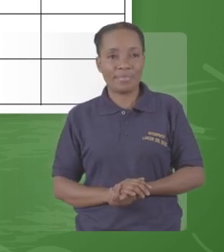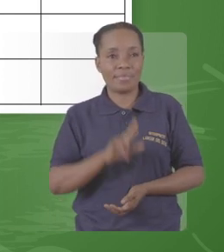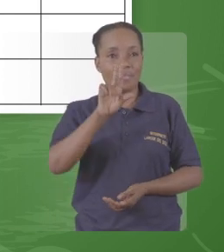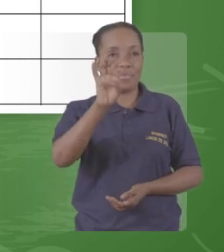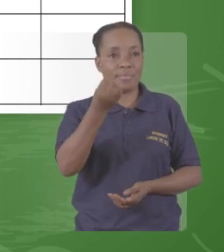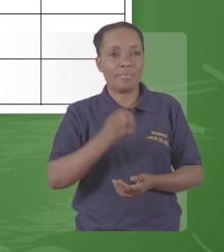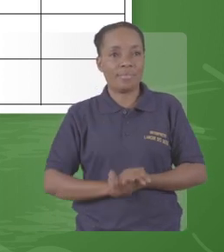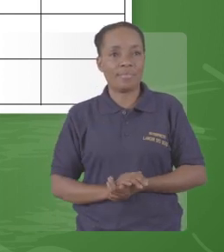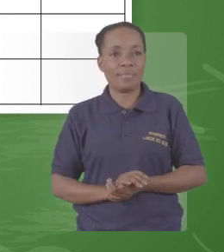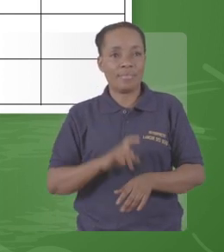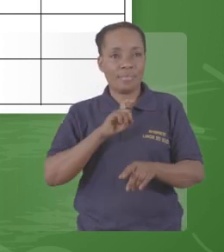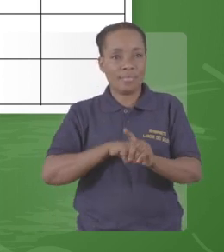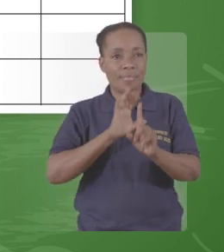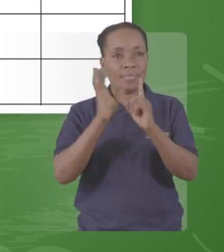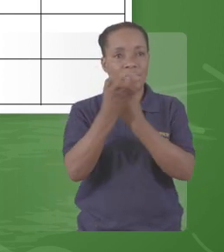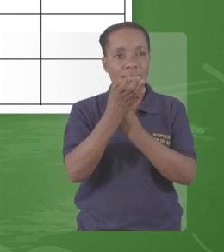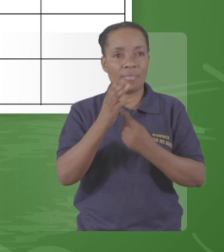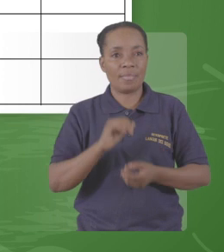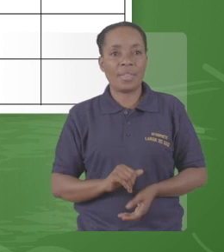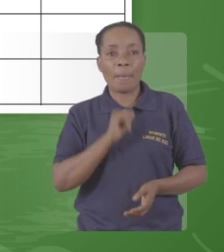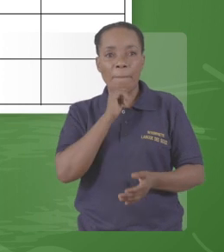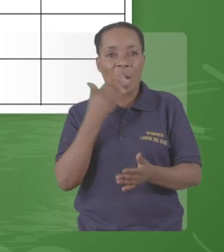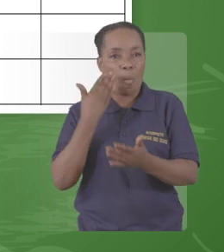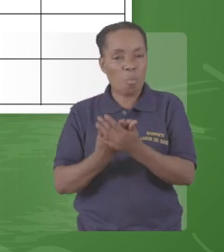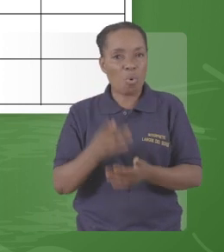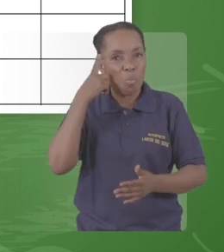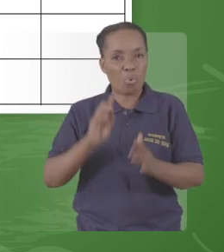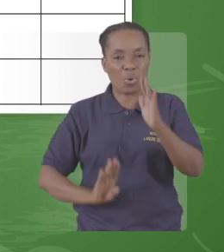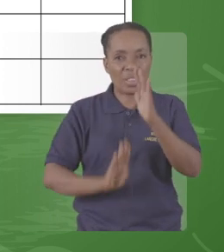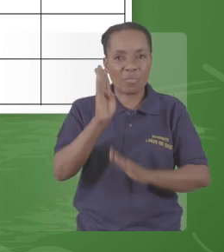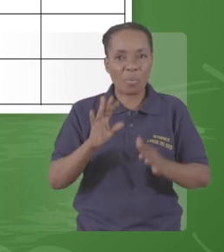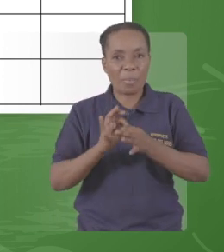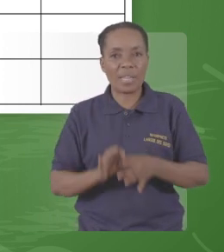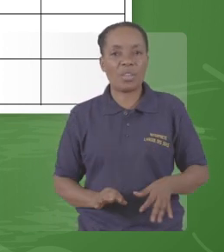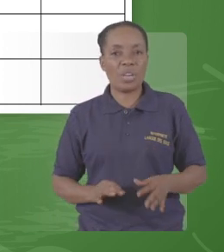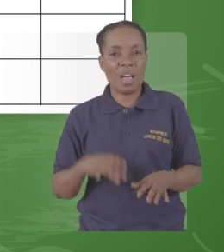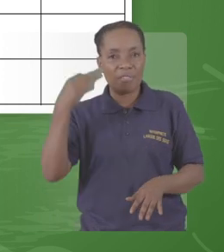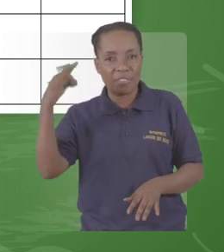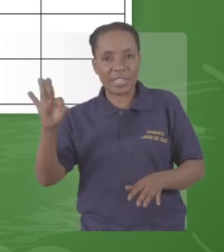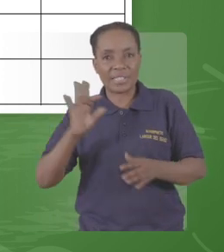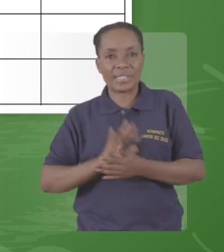Troisième affirmation. Le climat est peu favorable au développement de la France.